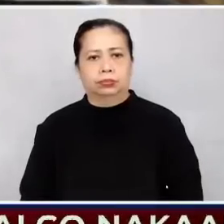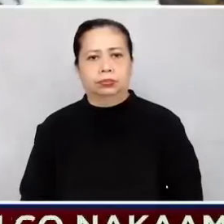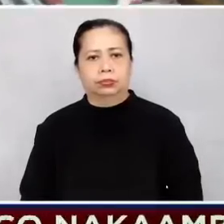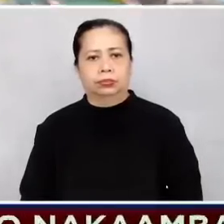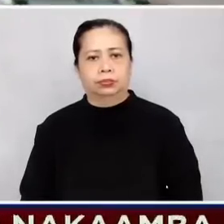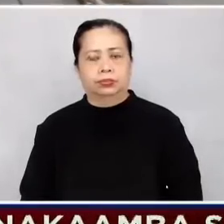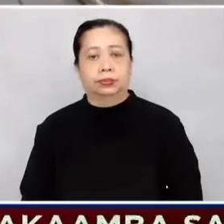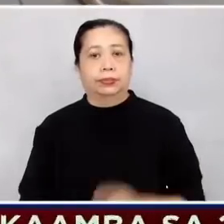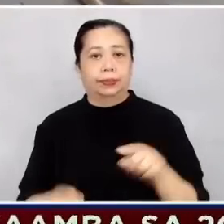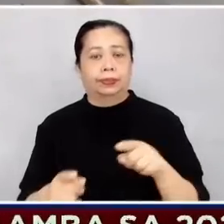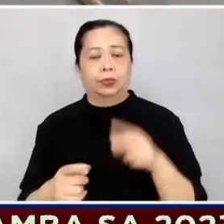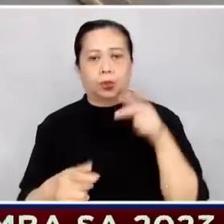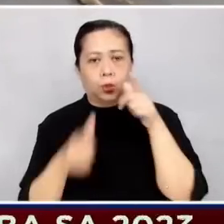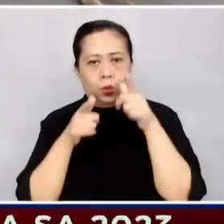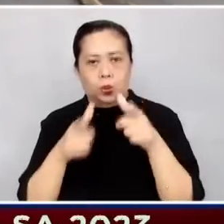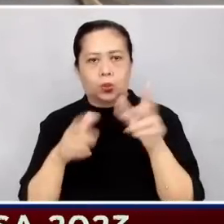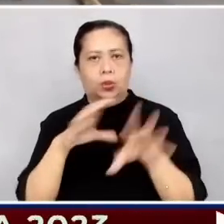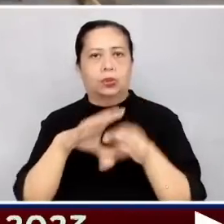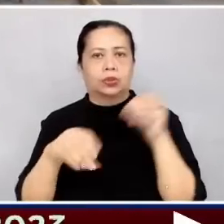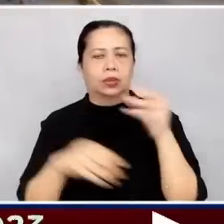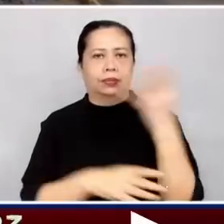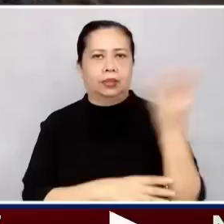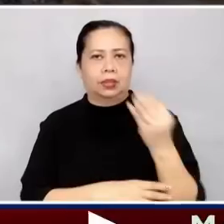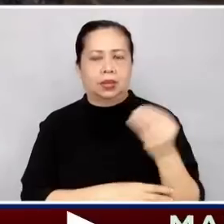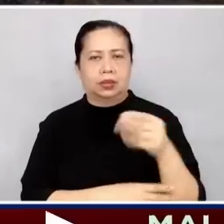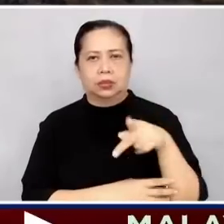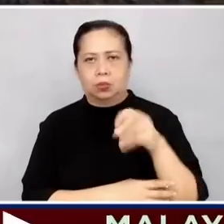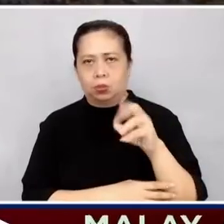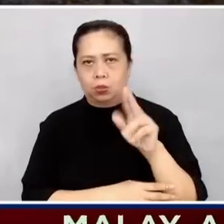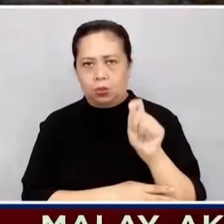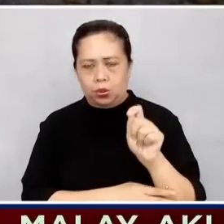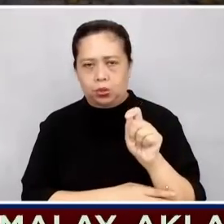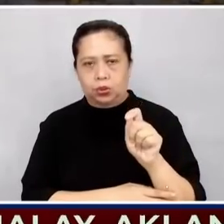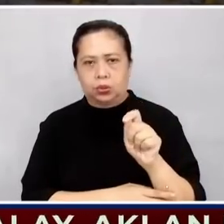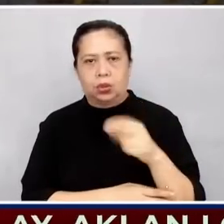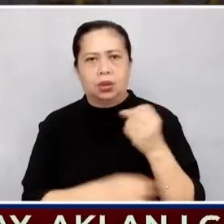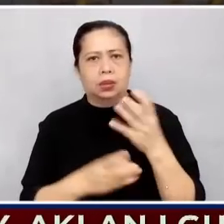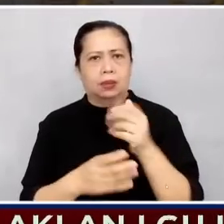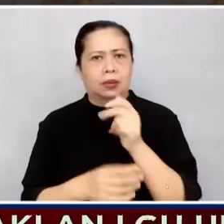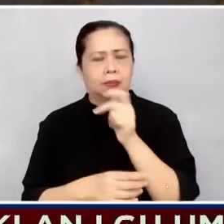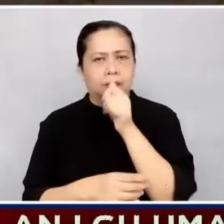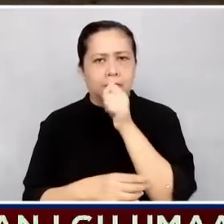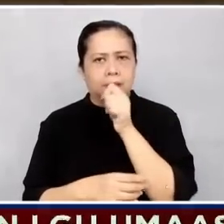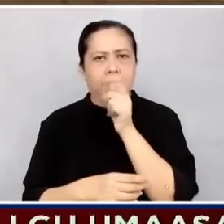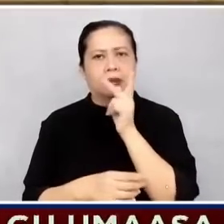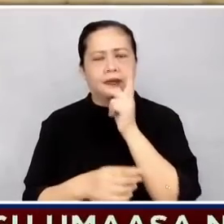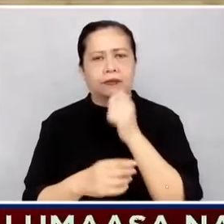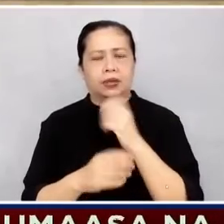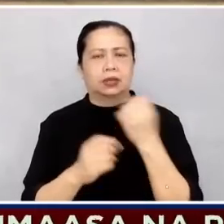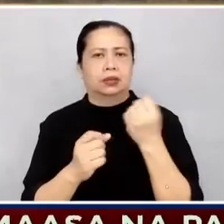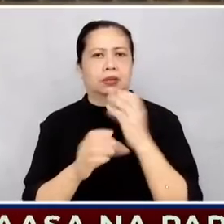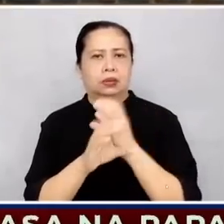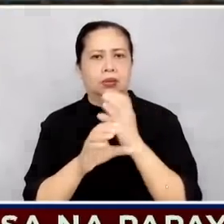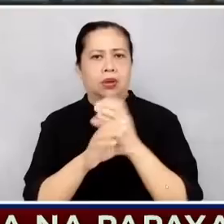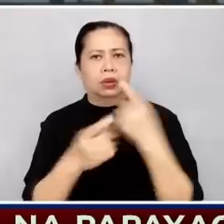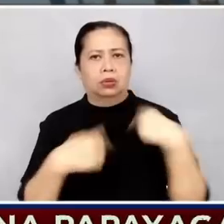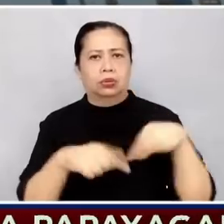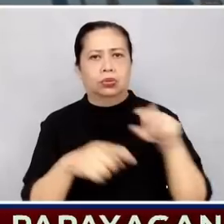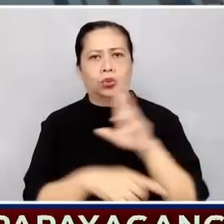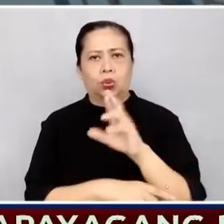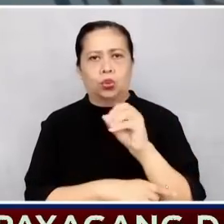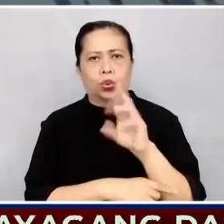Ito ang eksena sa labas ng Batangas Port Terminal. Pila ang mga pribadong sasakyan na sasakay ng Roro. Ang mga container